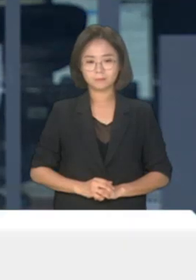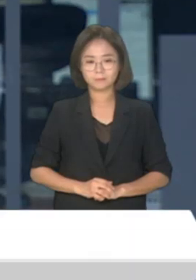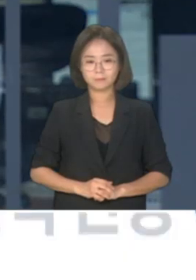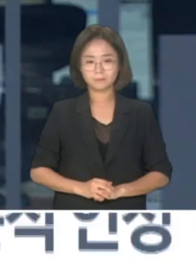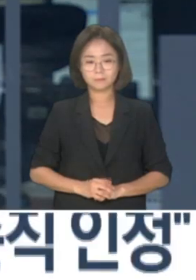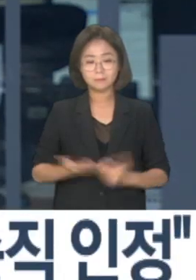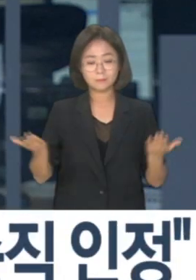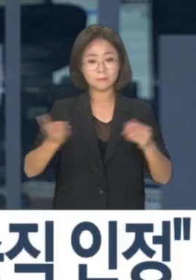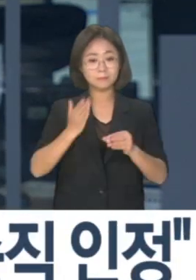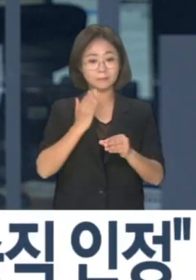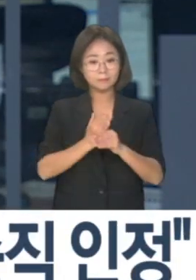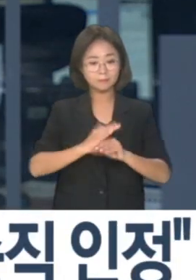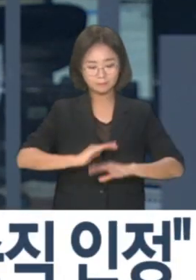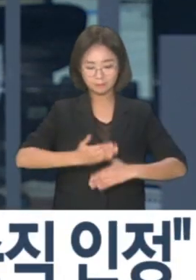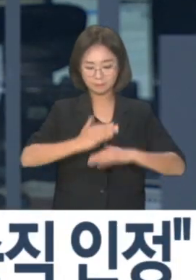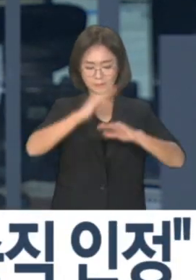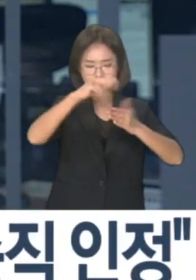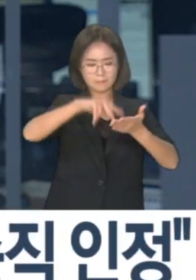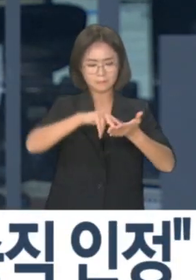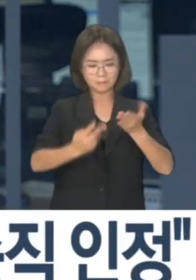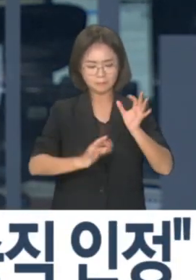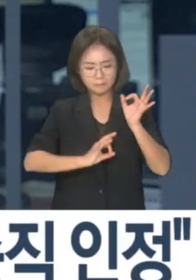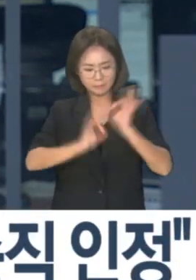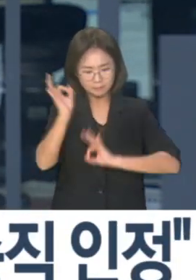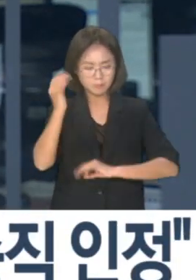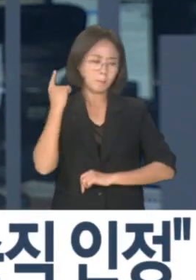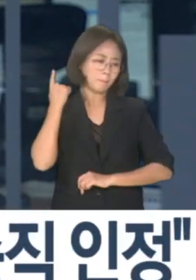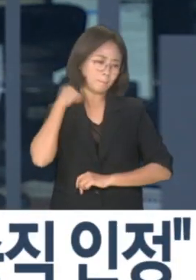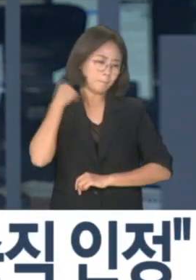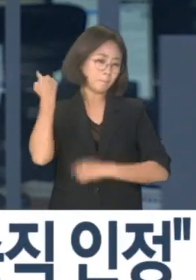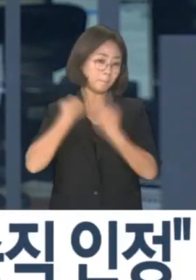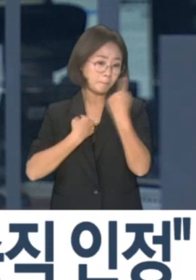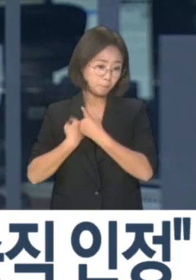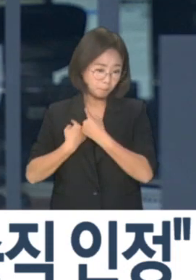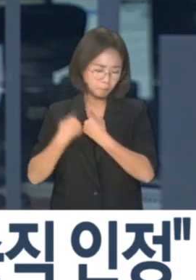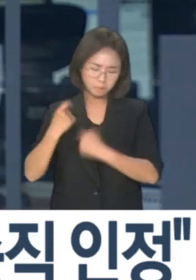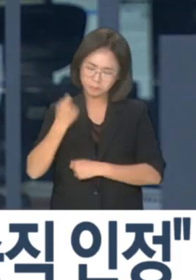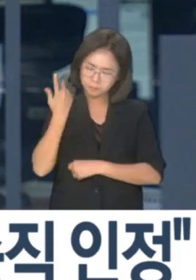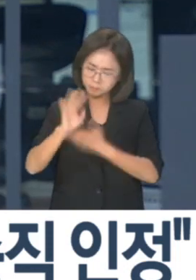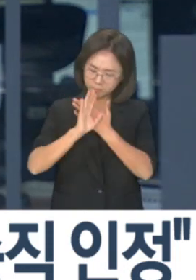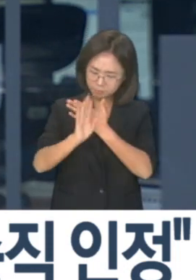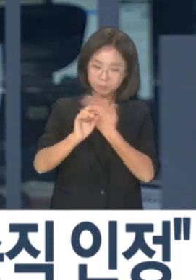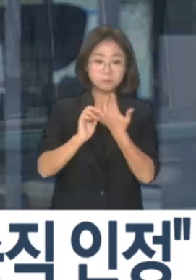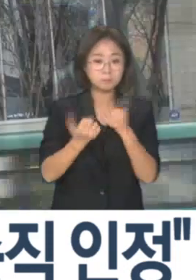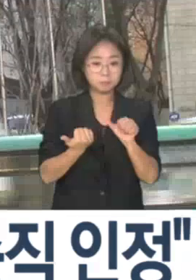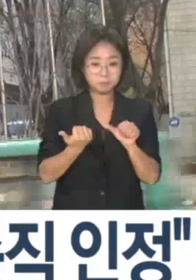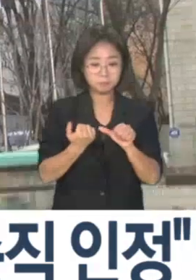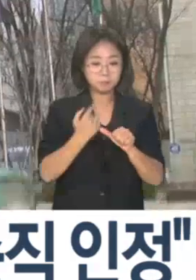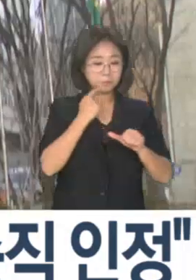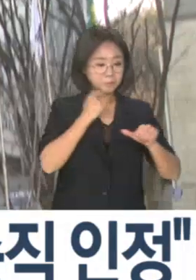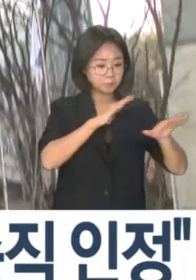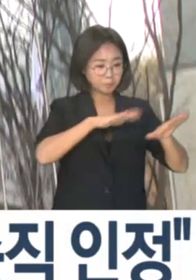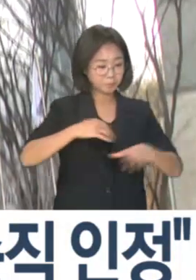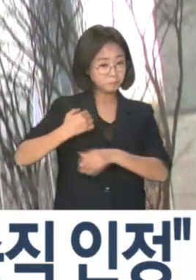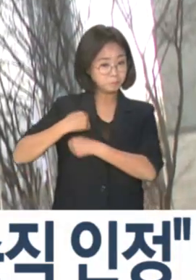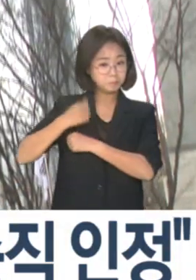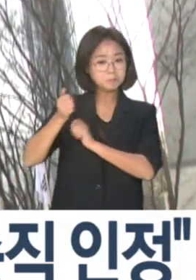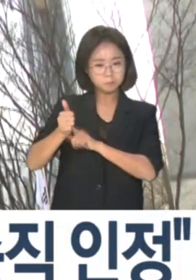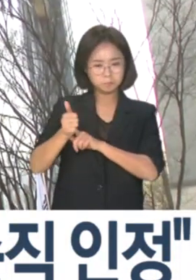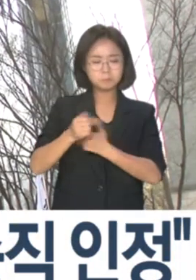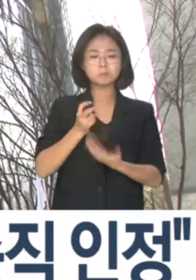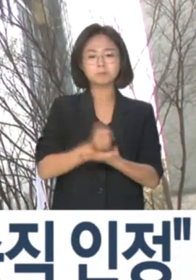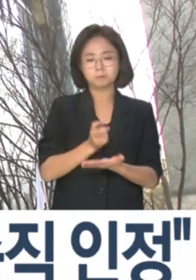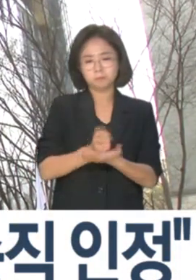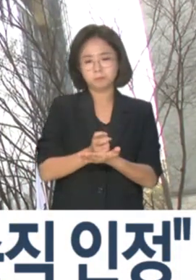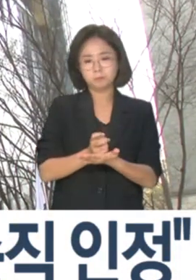당직 근무 중 계단에서 발을 헛디뎌 목부위를 다친 뒤 한 달여만에 사망한 해군 원사가 법원에서